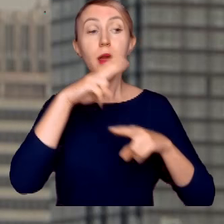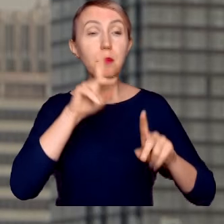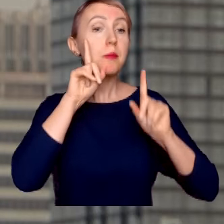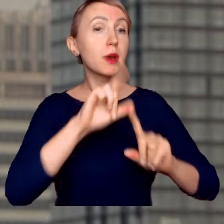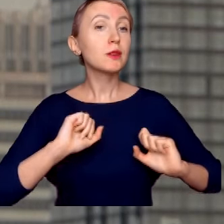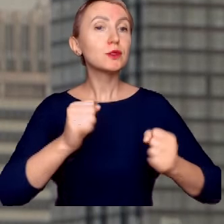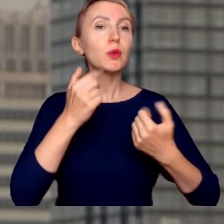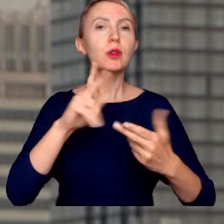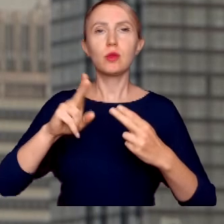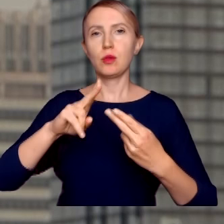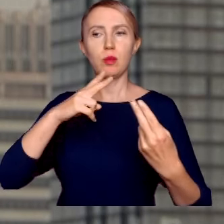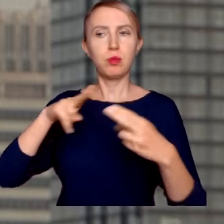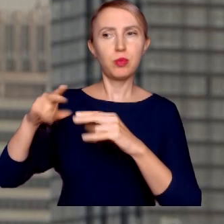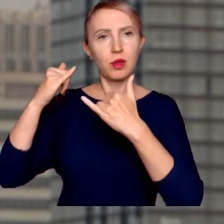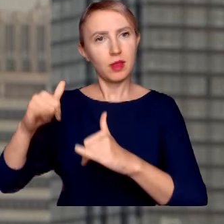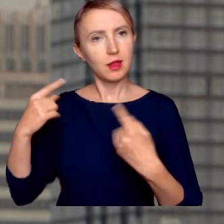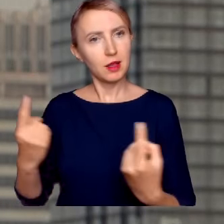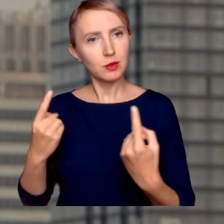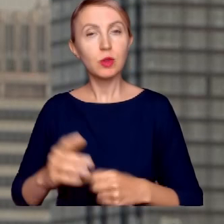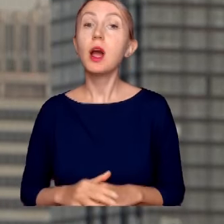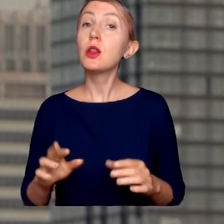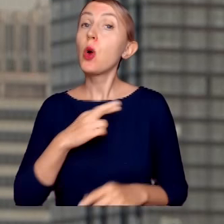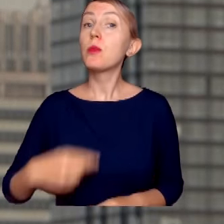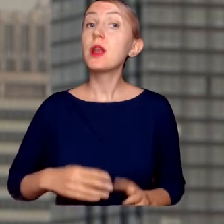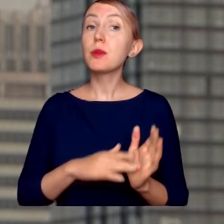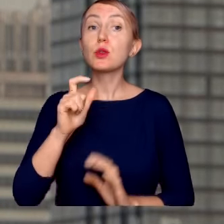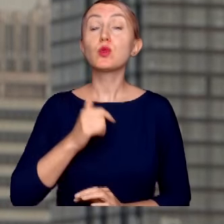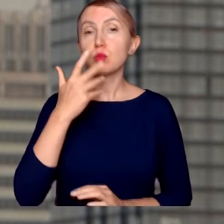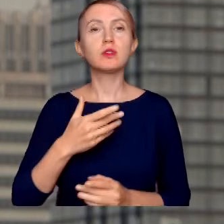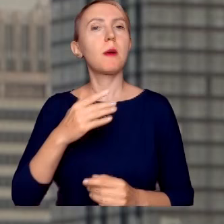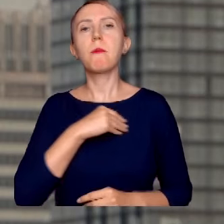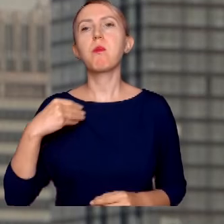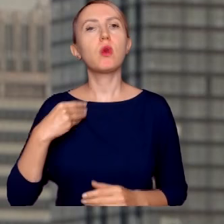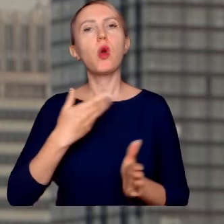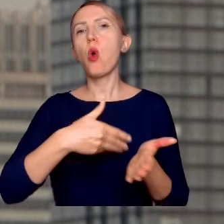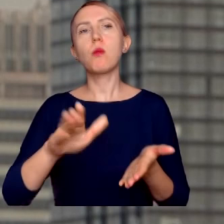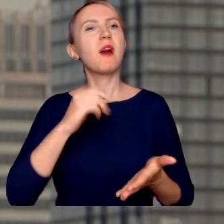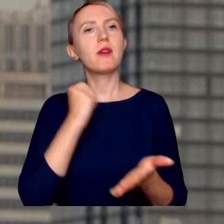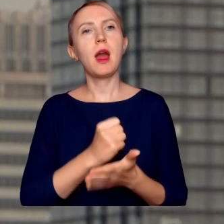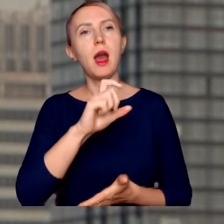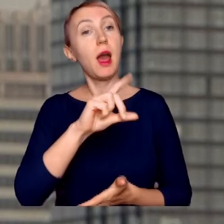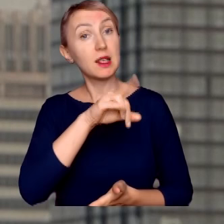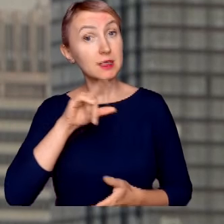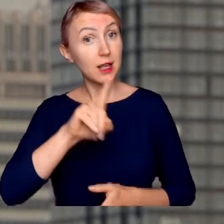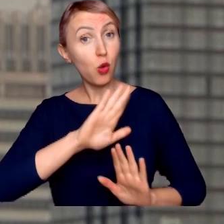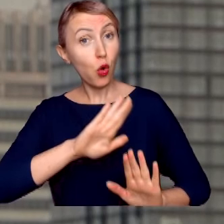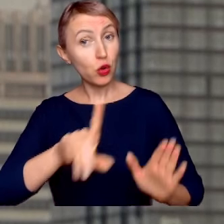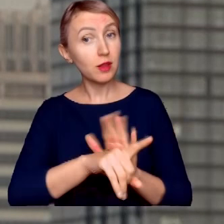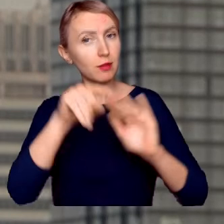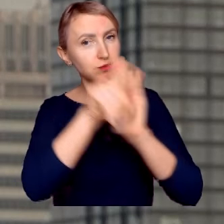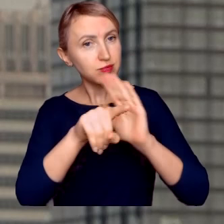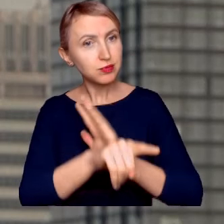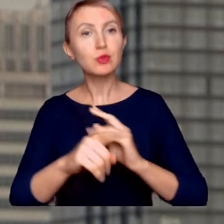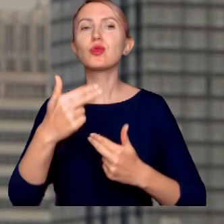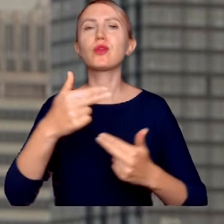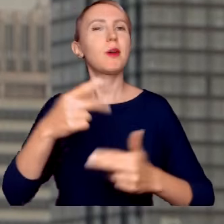to, o czym powiedział premier Donald Tusk, że teraz będziemy odmawiać, Polska będzie odmawiała prawa do azylu, to jest właśnie temat zastępczy, po